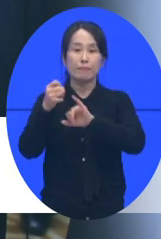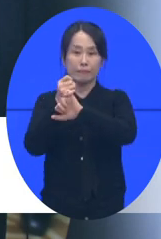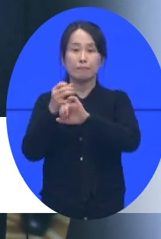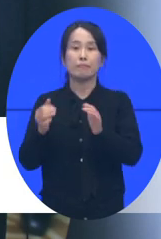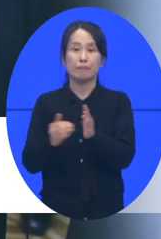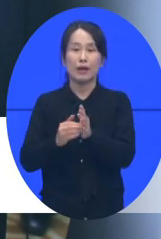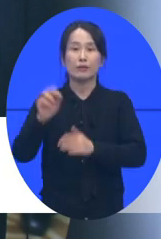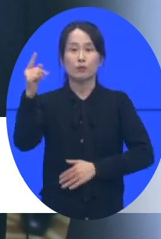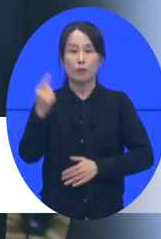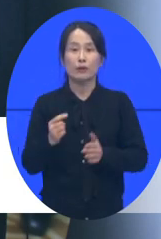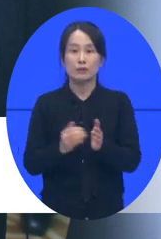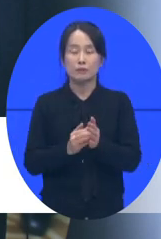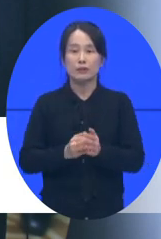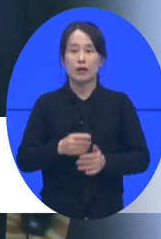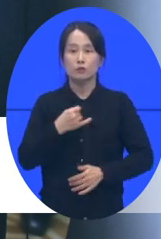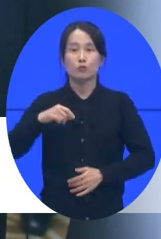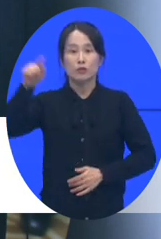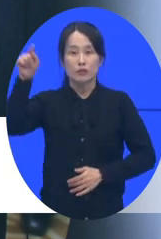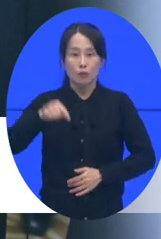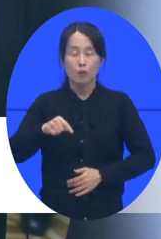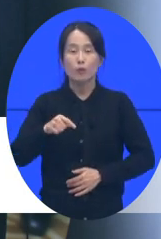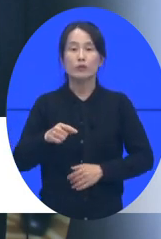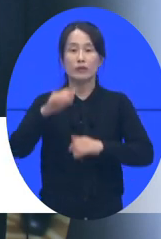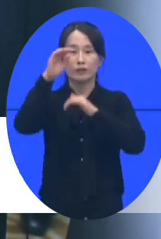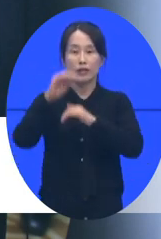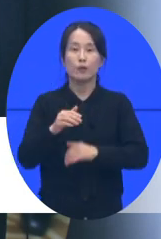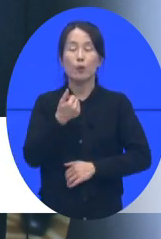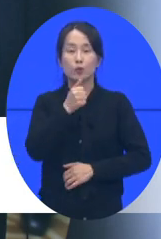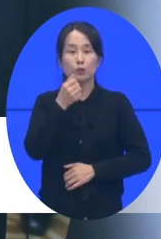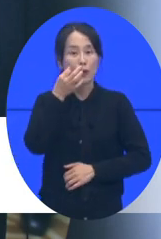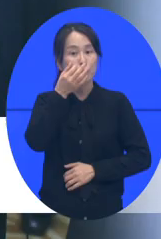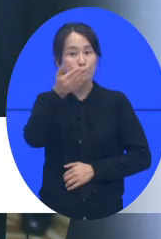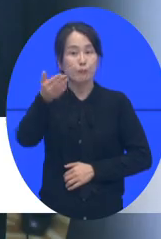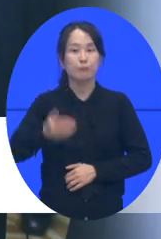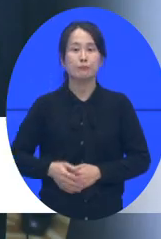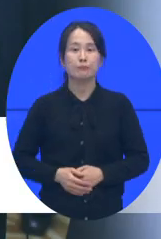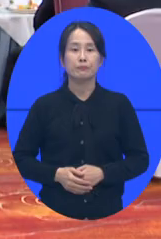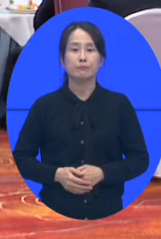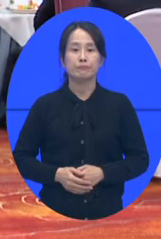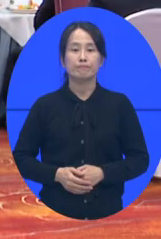약속하고 돌아왔습니다. 중국 출장 행보, 이슬비 기자가 정리했습니다.